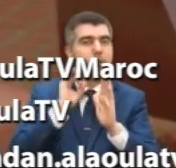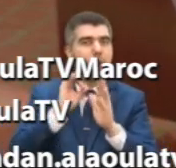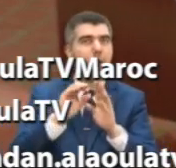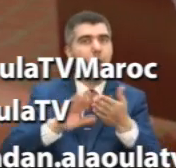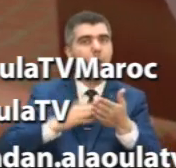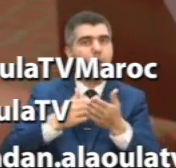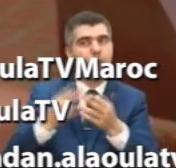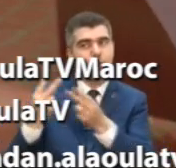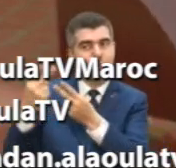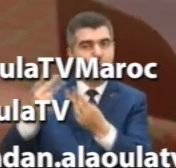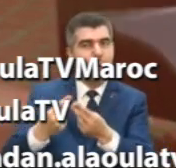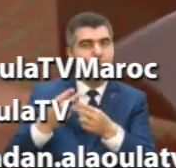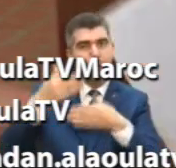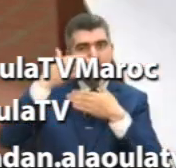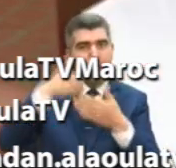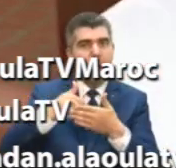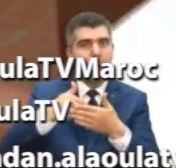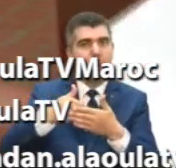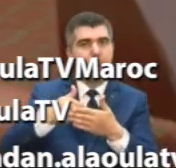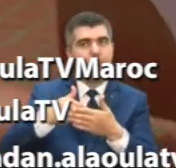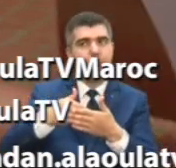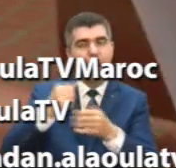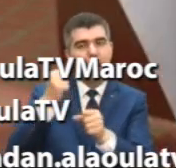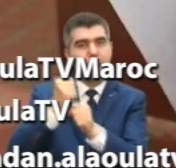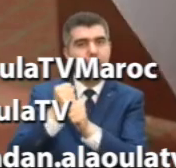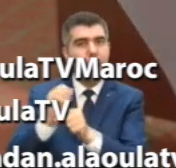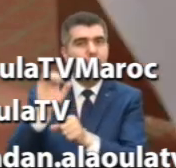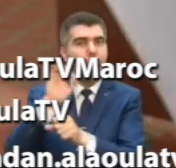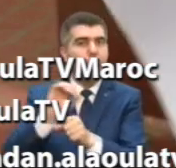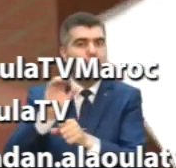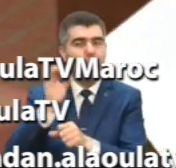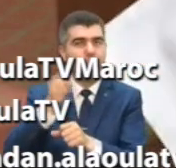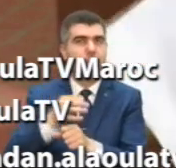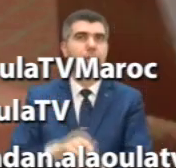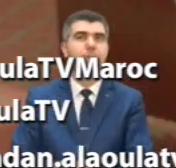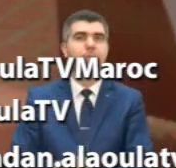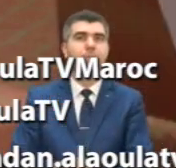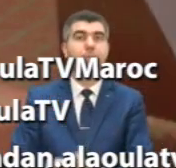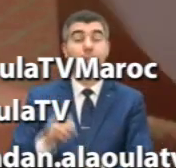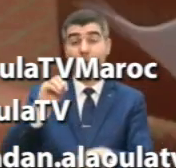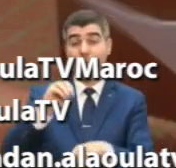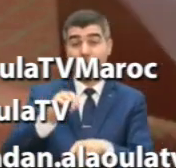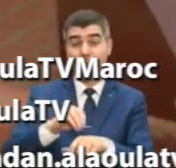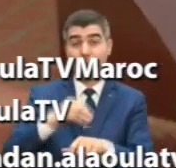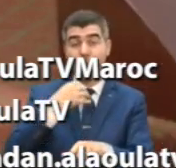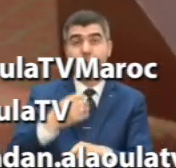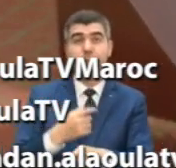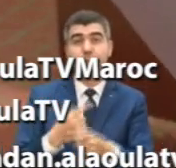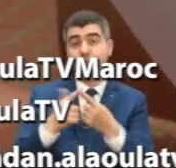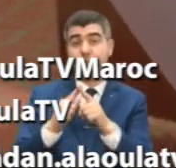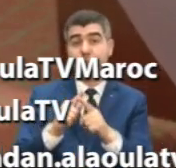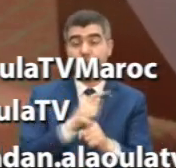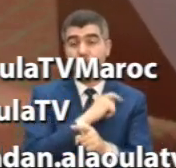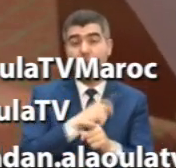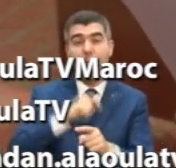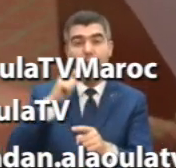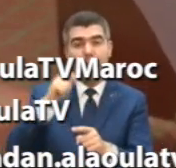بعودة الجالية المغربية. وأود أن أشير أيضا إلى الدور الذي يلعبه قضاة